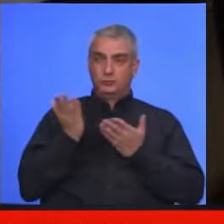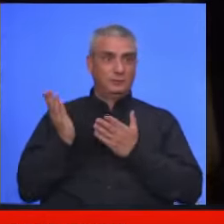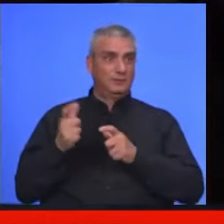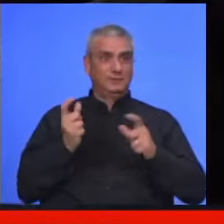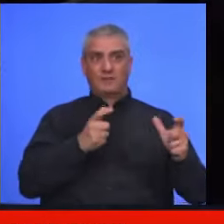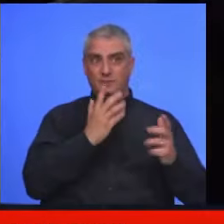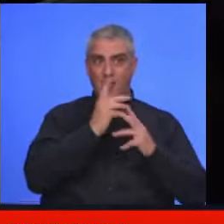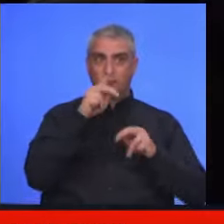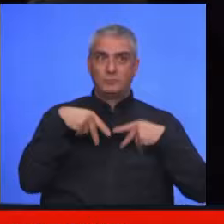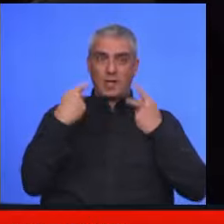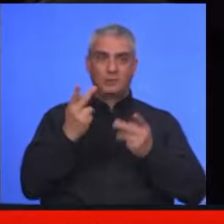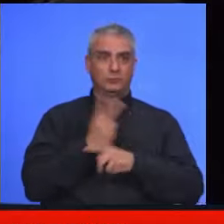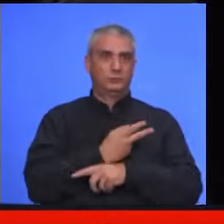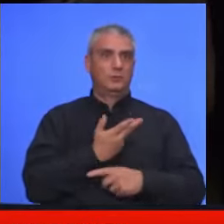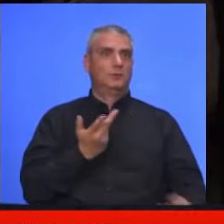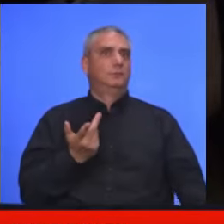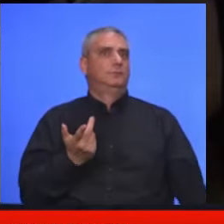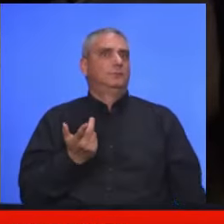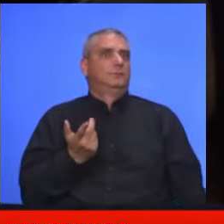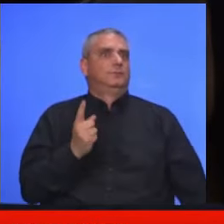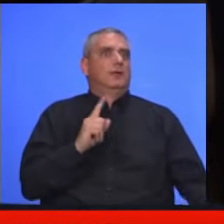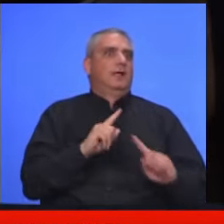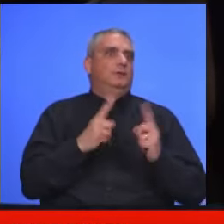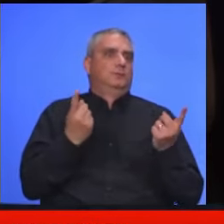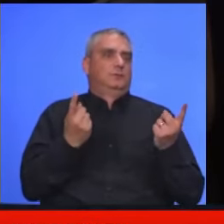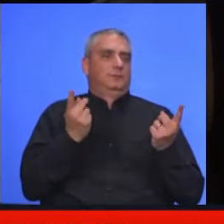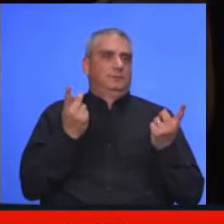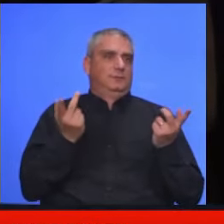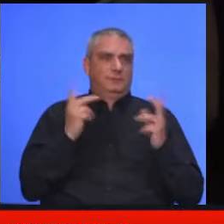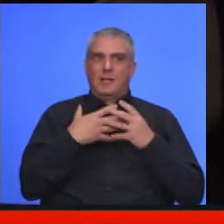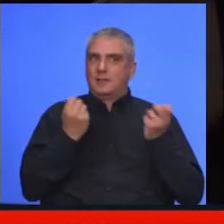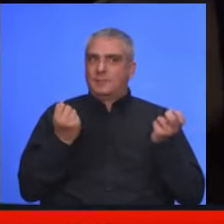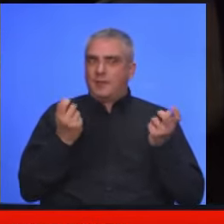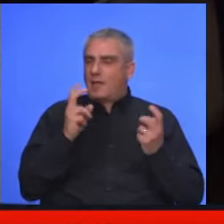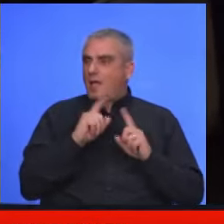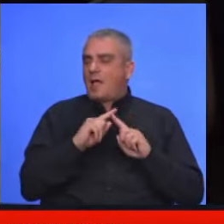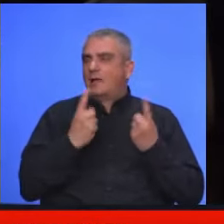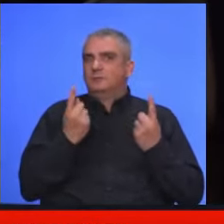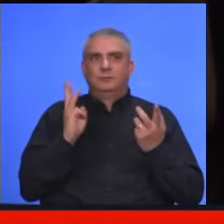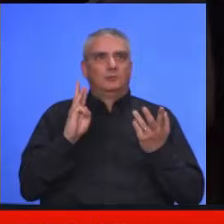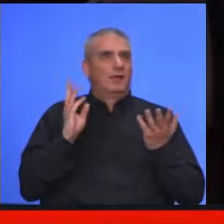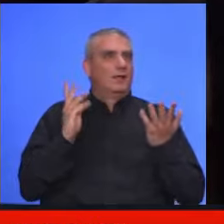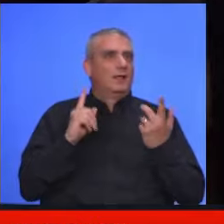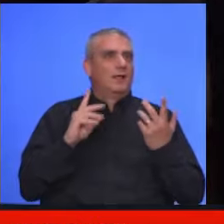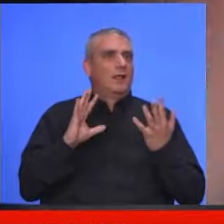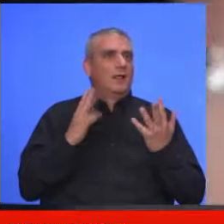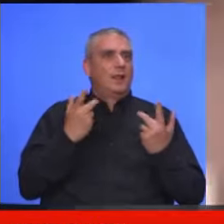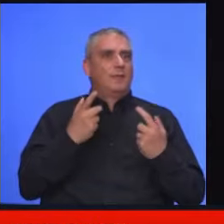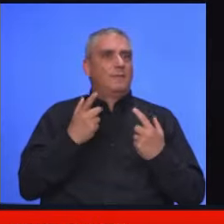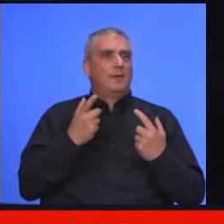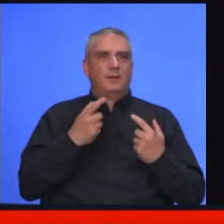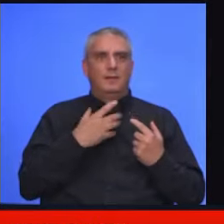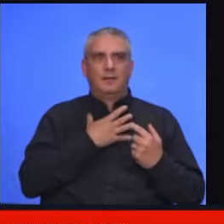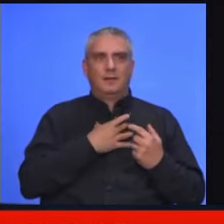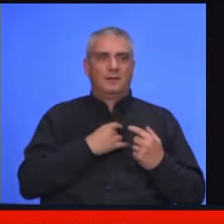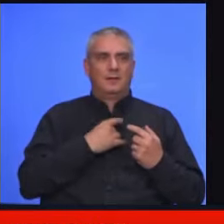חזרו לשגרה. בקטע הזוי. לא הזוי, הם צריכים להתחשב. הזוי, שי, הזוי. למה היה עוד אין לי כזה? ממש